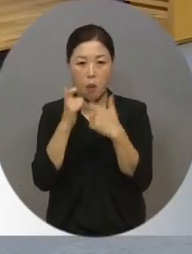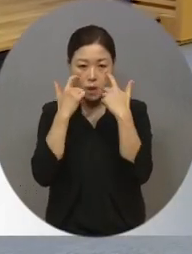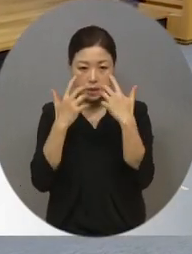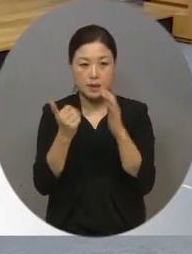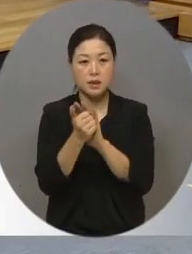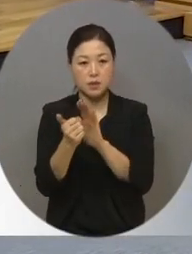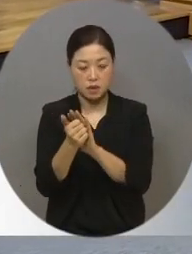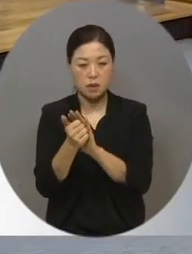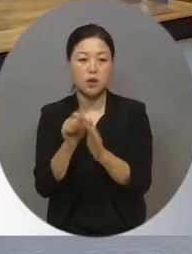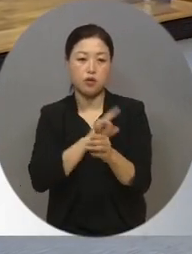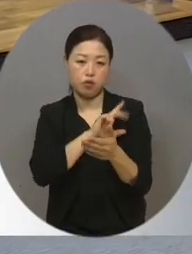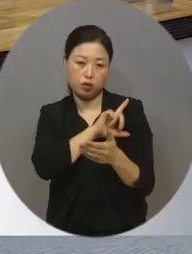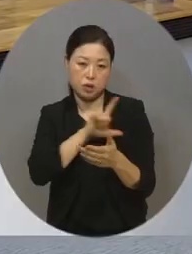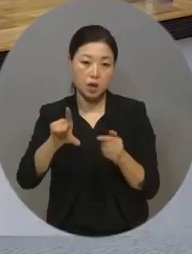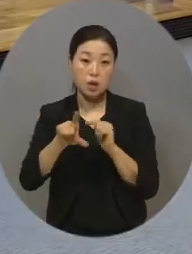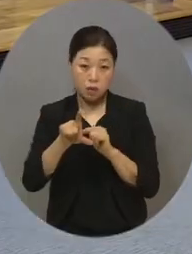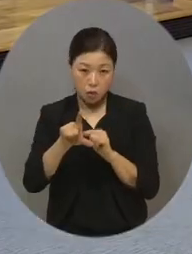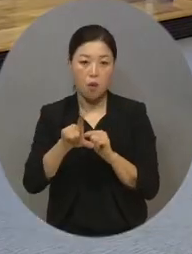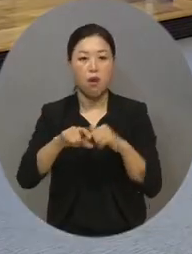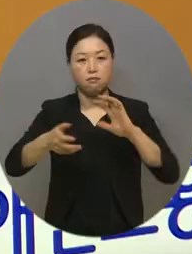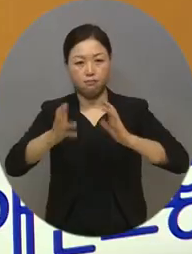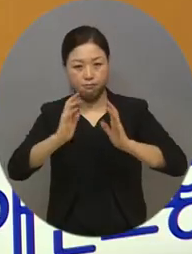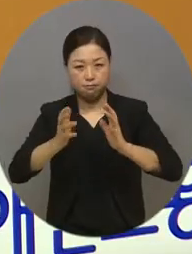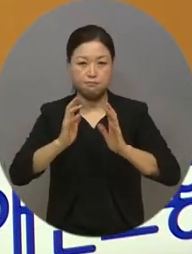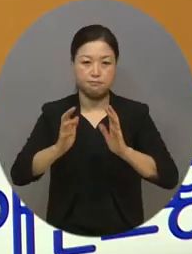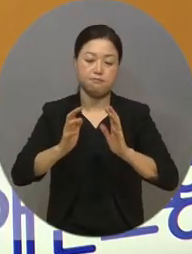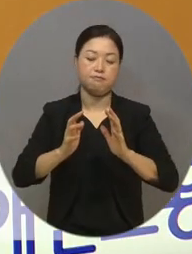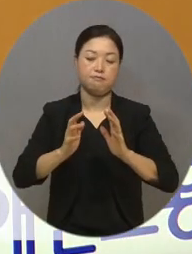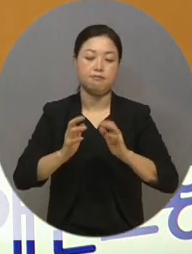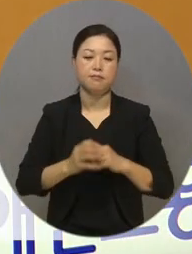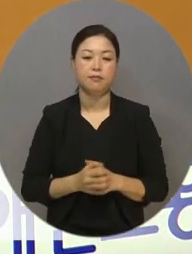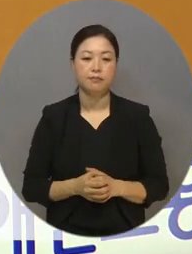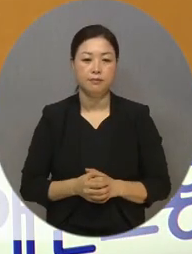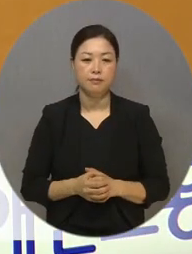주제로 심도 있는 논가 이어졌습니다